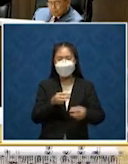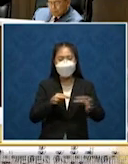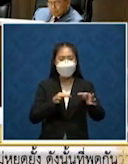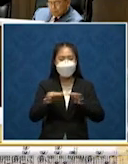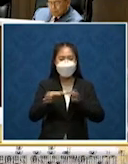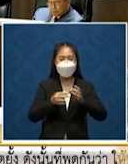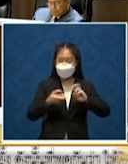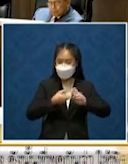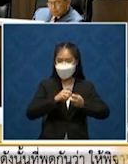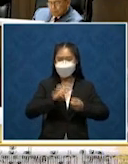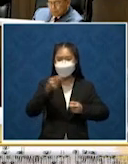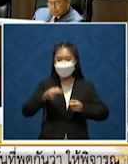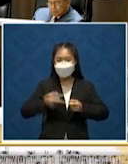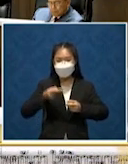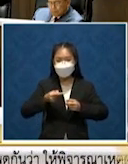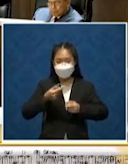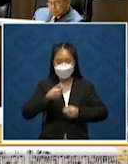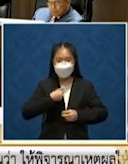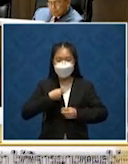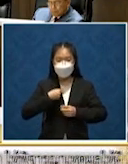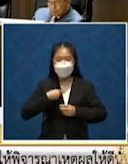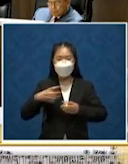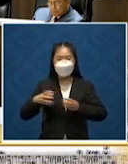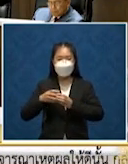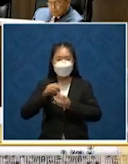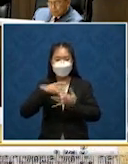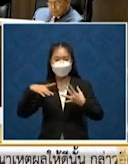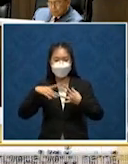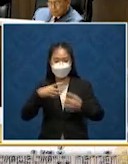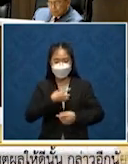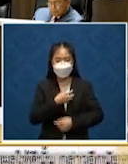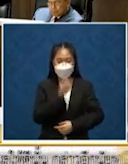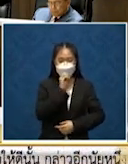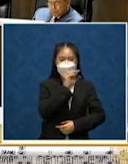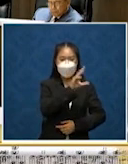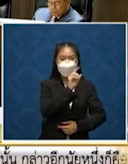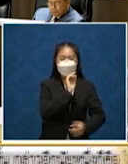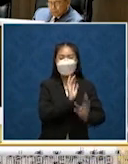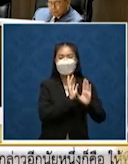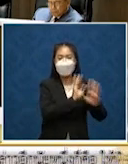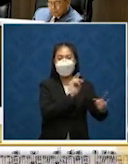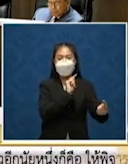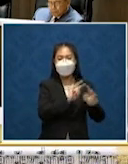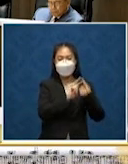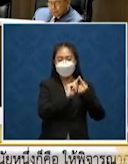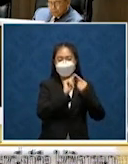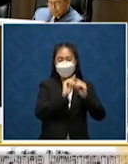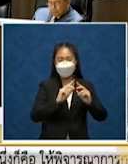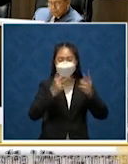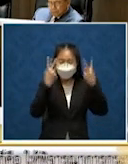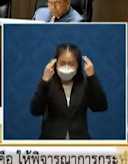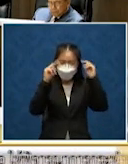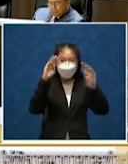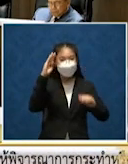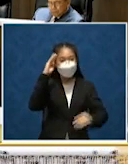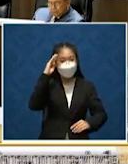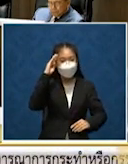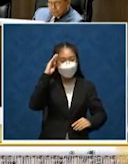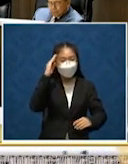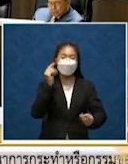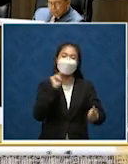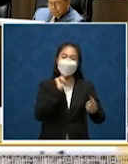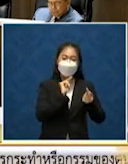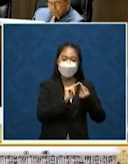เอาสโลแกนนี้มาเป็นสำนวนเอาสำนวนนี้มาเป็นสโลแกนนะ ชัดเจนม าก my desk is gold นะ